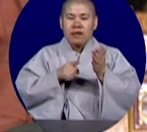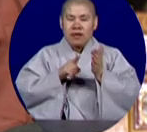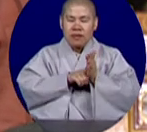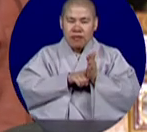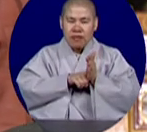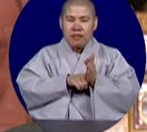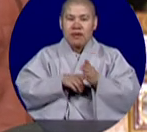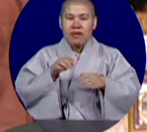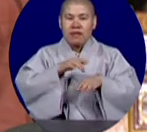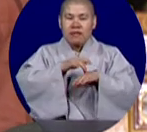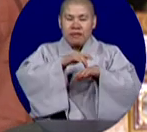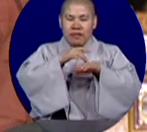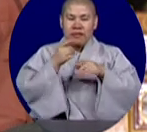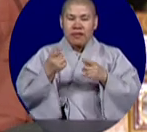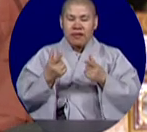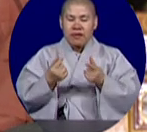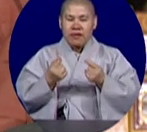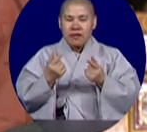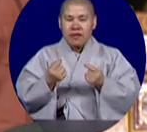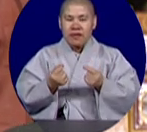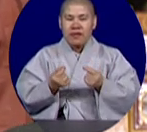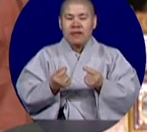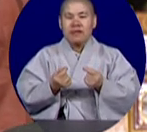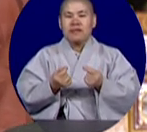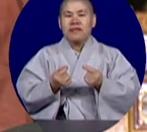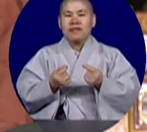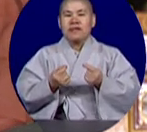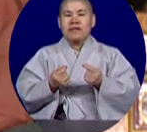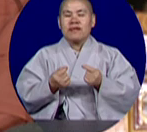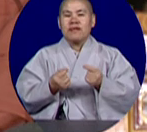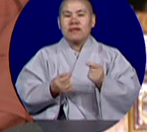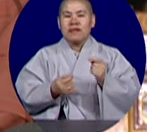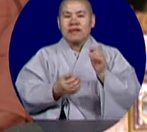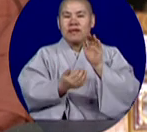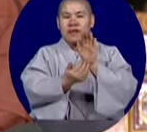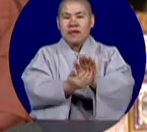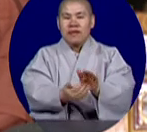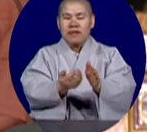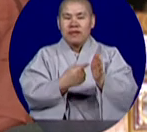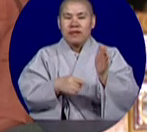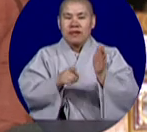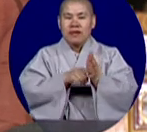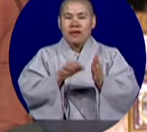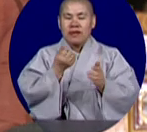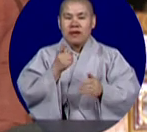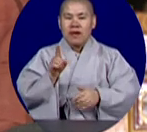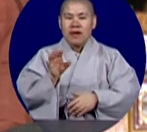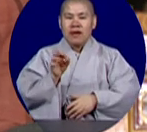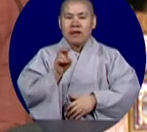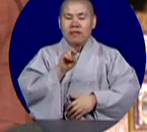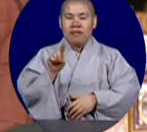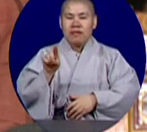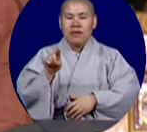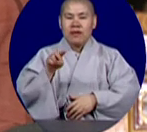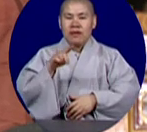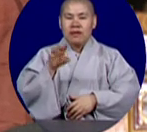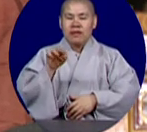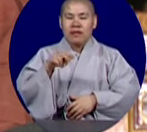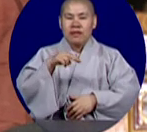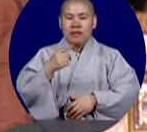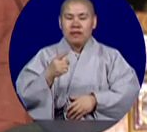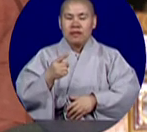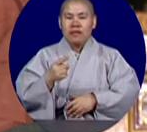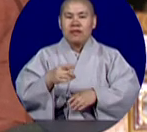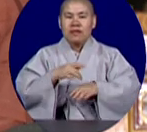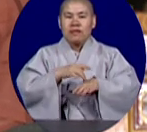충족이 자꾸 일어나거든. 그러니까 이걸 완전히 항복시키는 게 항마성도라고 그럽니다. 마구니를 항복시키고